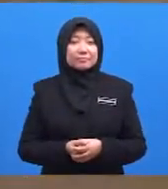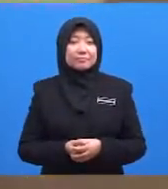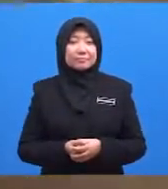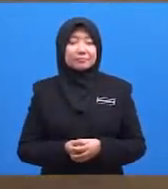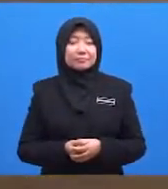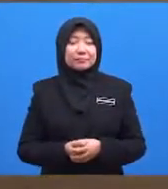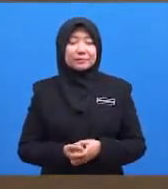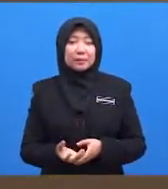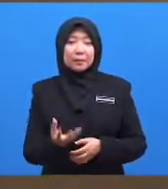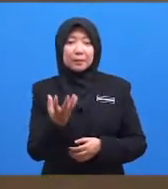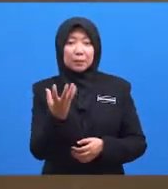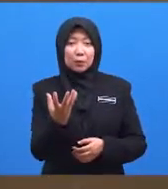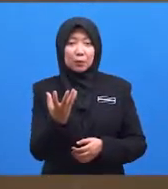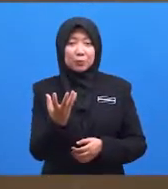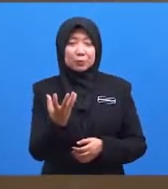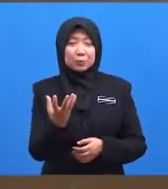mangkuk adunan,